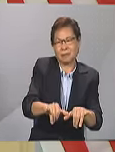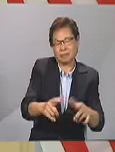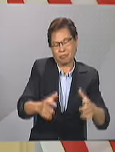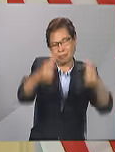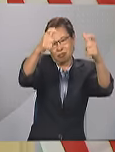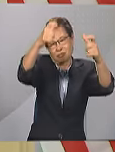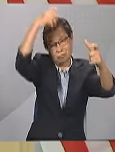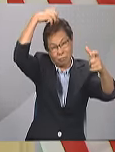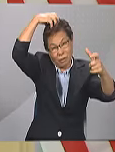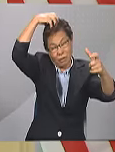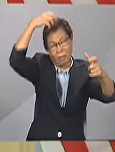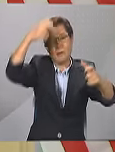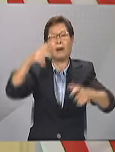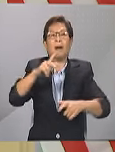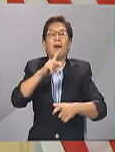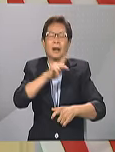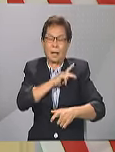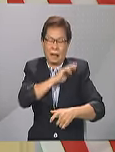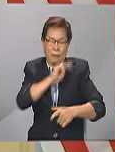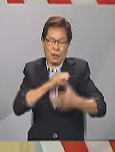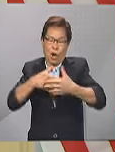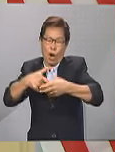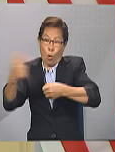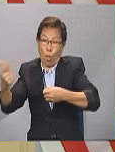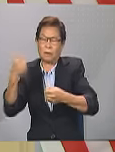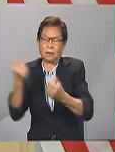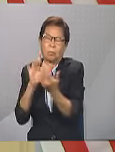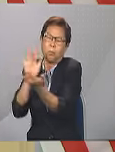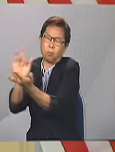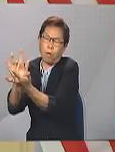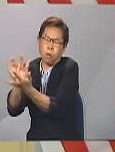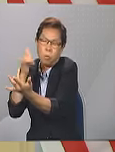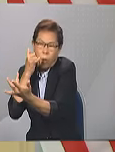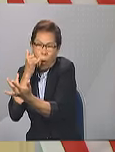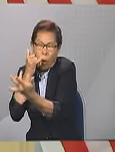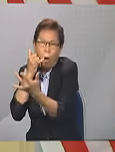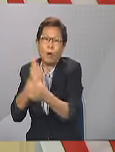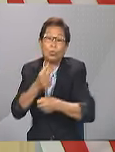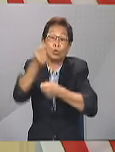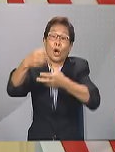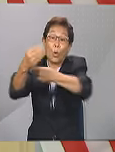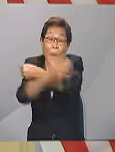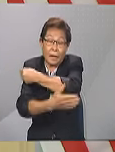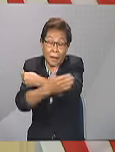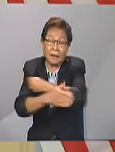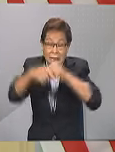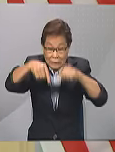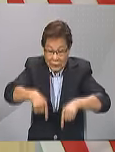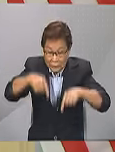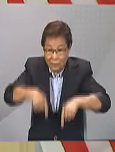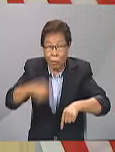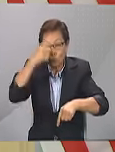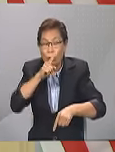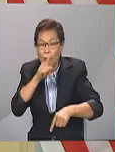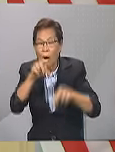Kementerian Wah suncatcher berhubungan dengan kedutaan kedutaan asing di sini bagi memastikan kebijakan